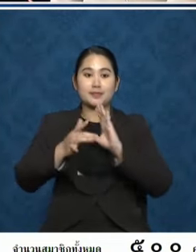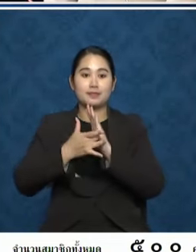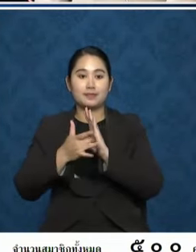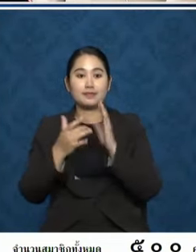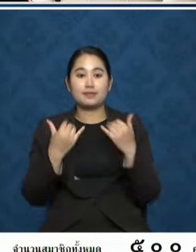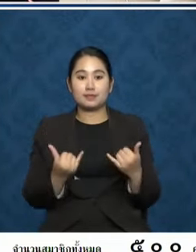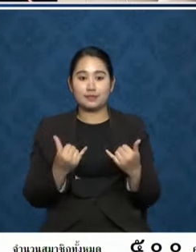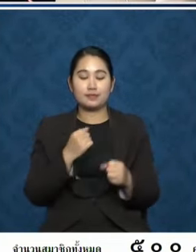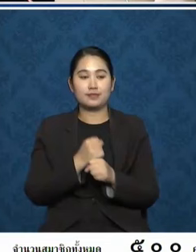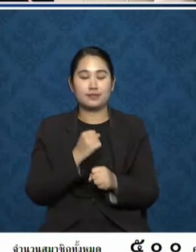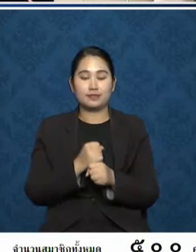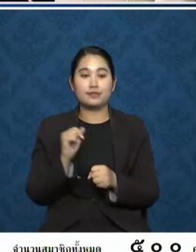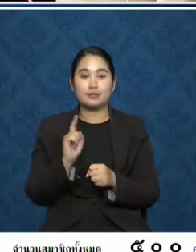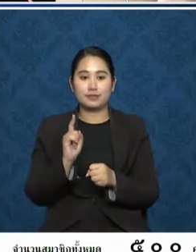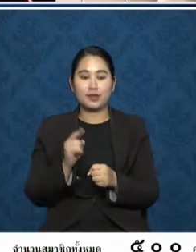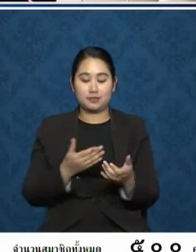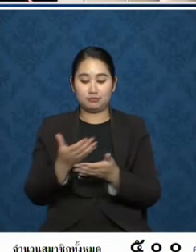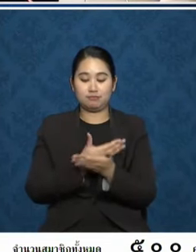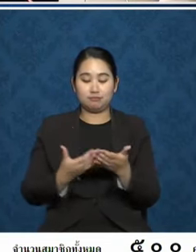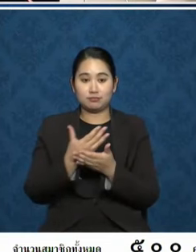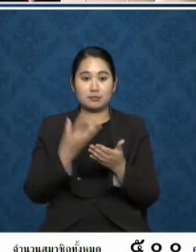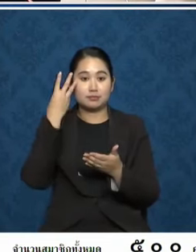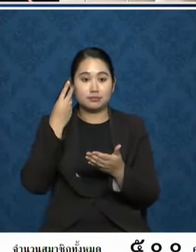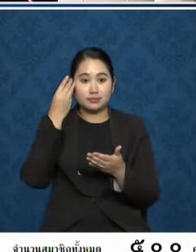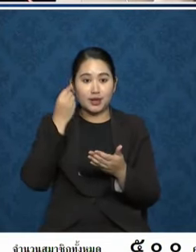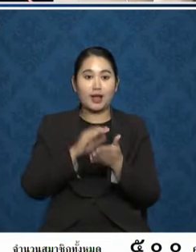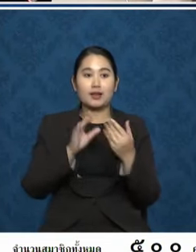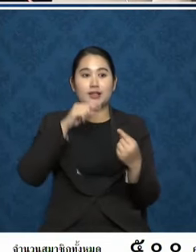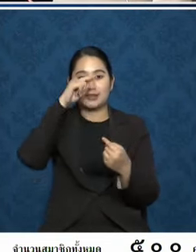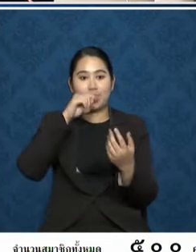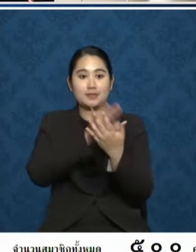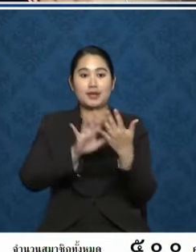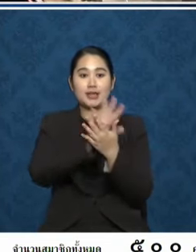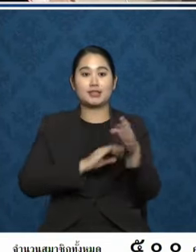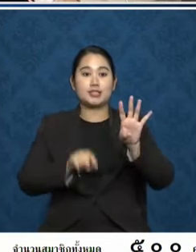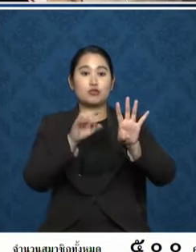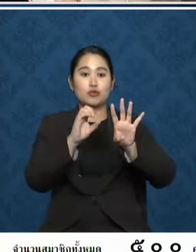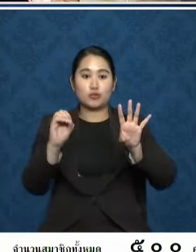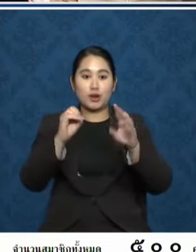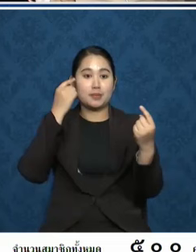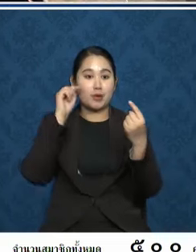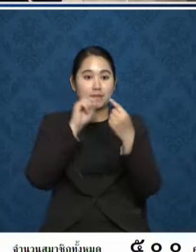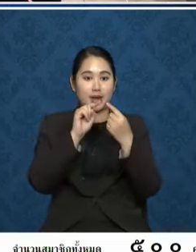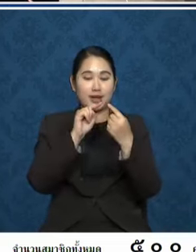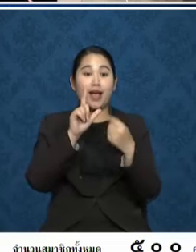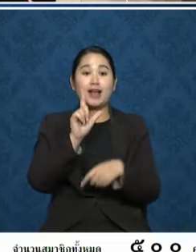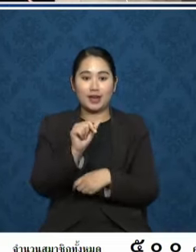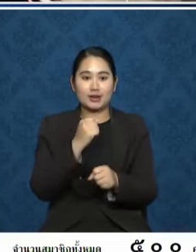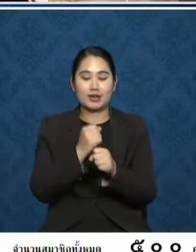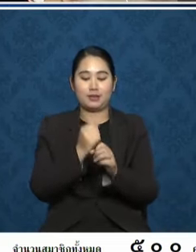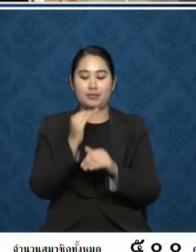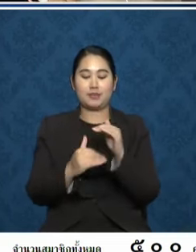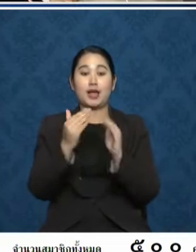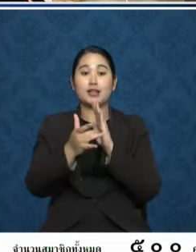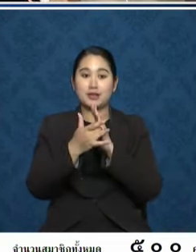ัจจุบันมันถ้าพิจารณาจากแผนที่เรีกว Thailand 4.0 ในเป้าหมายหลกของเราวางเอาไ้ว่าจะพัฒนา